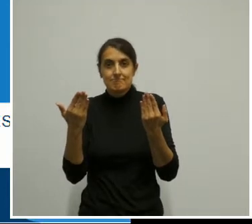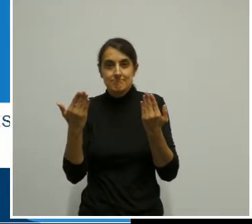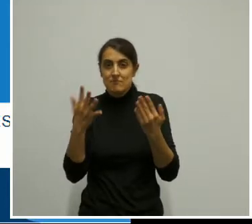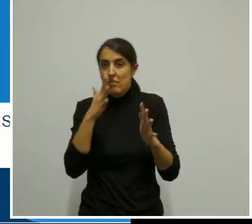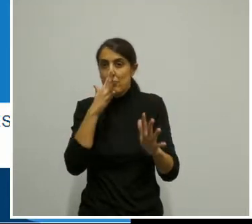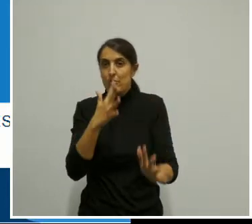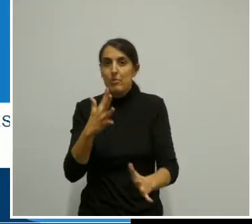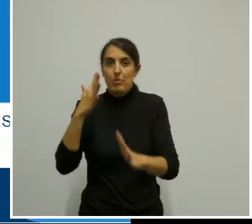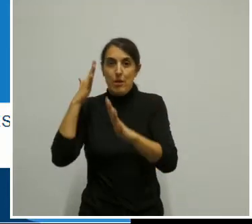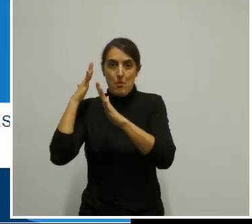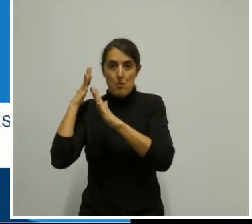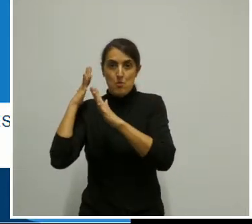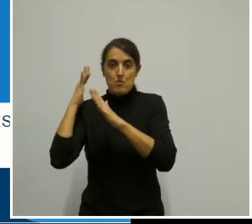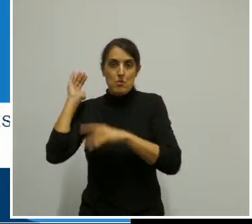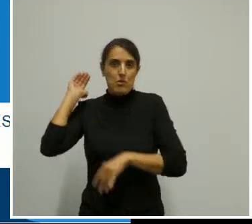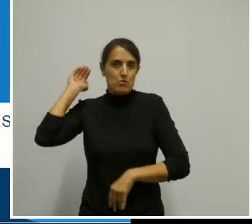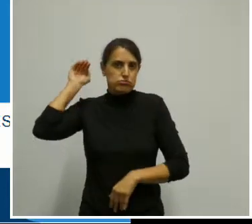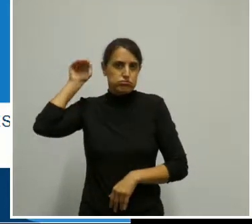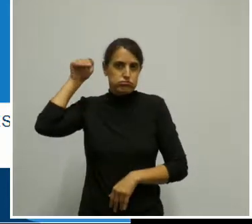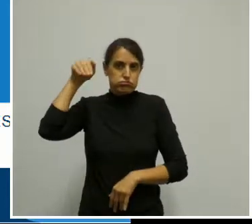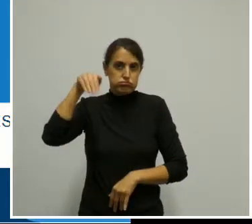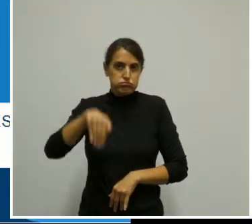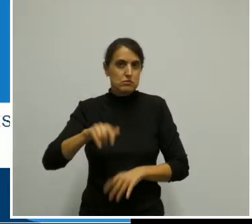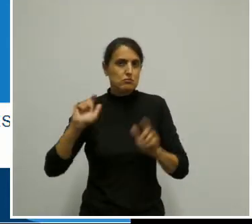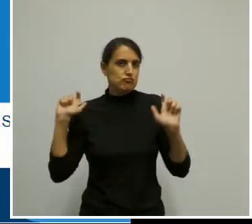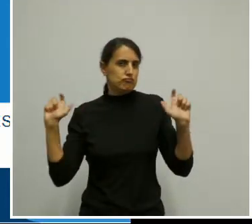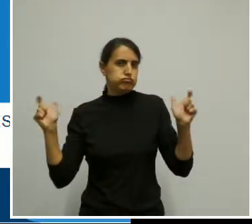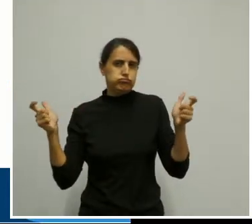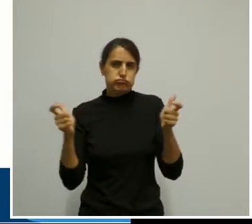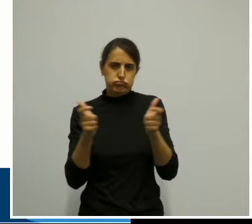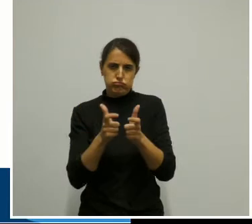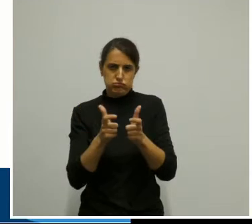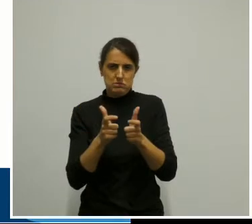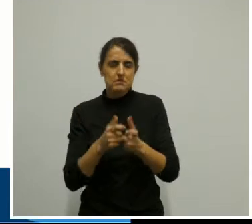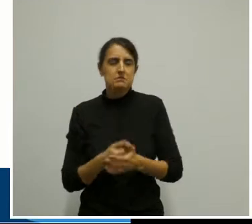10 anys, hem baixat bastant, d'acord?